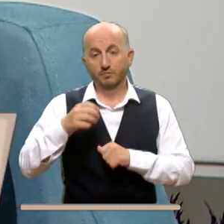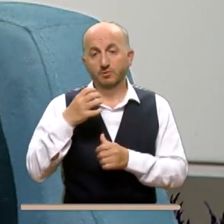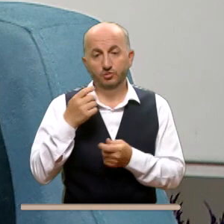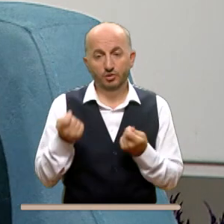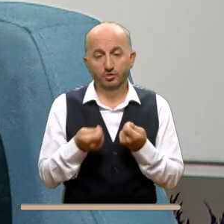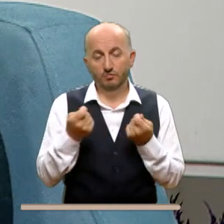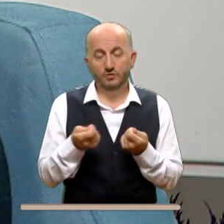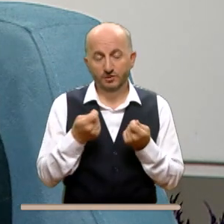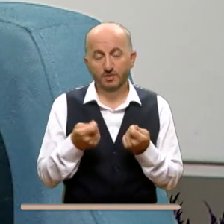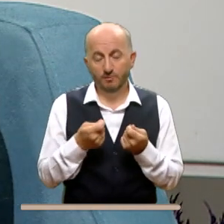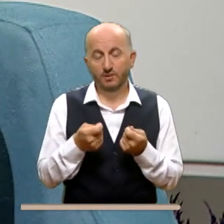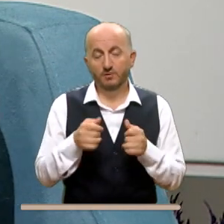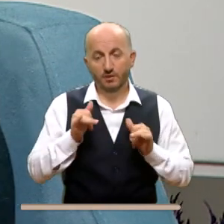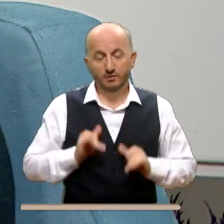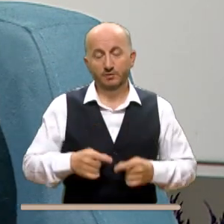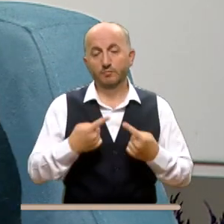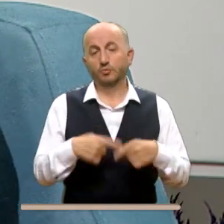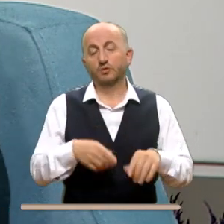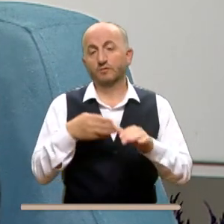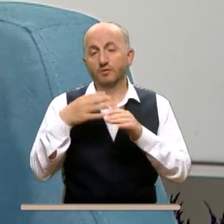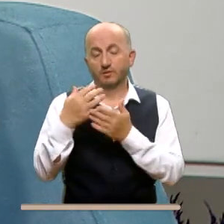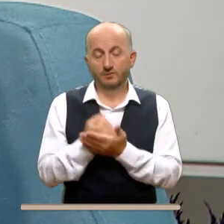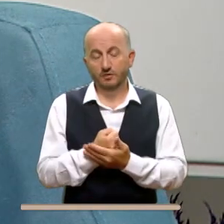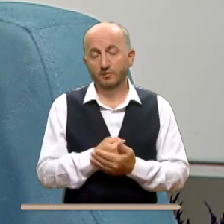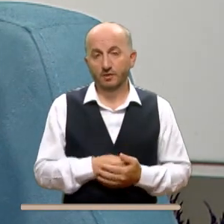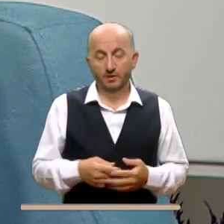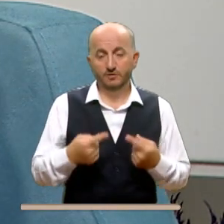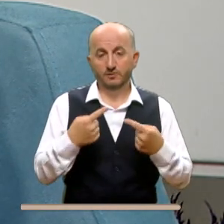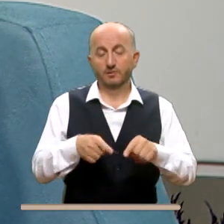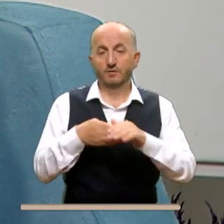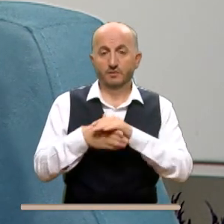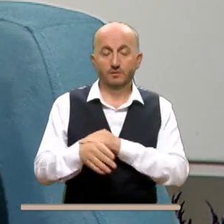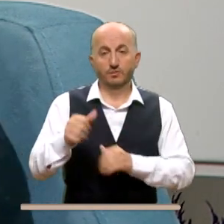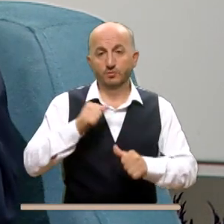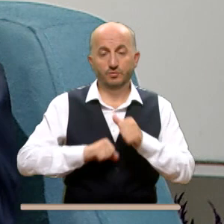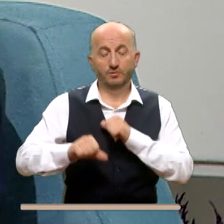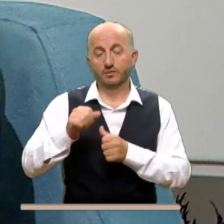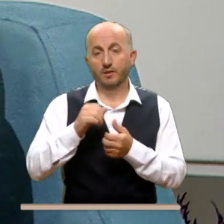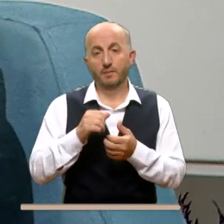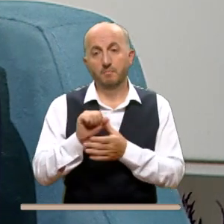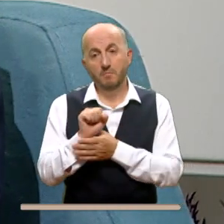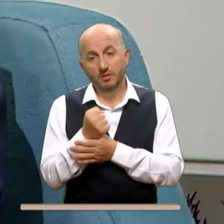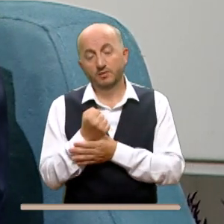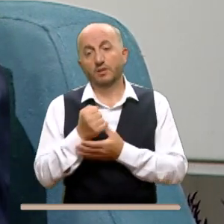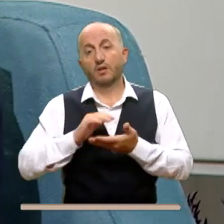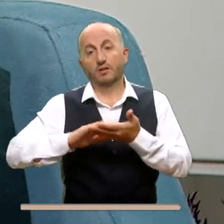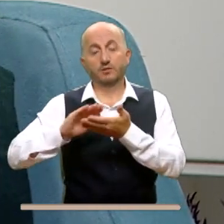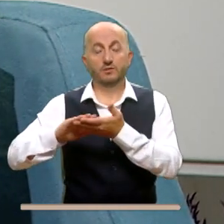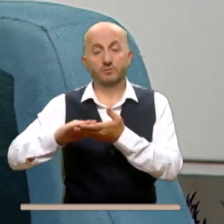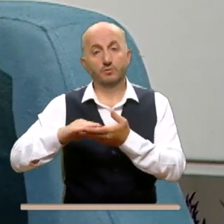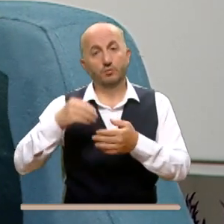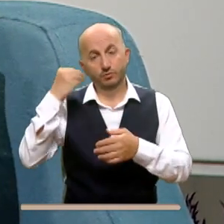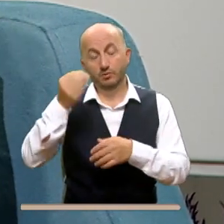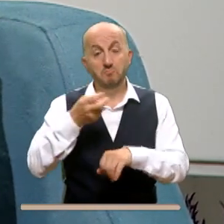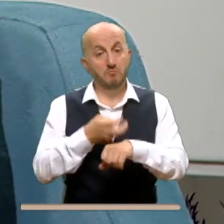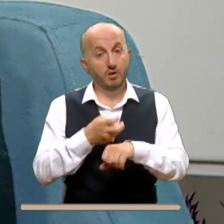Çok rahatlıkla bu sınavları kazanıyorlar. Bize sınavlara girdikleri üniversitelerden, meslektaşlarımızdan dönüşümler var. Hocam maşallah